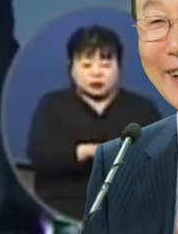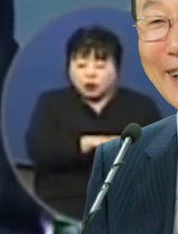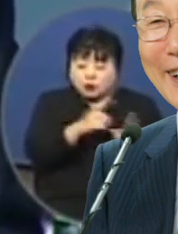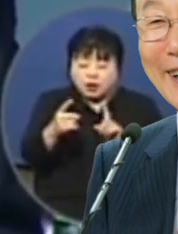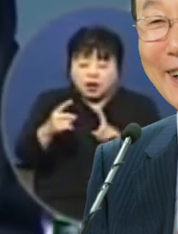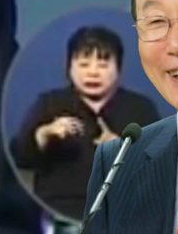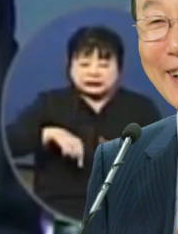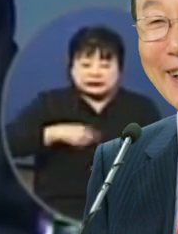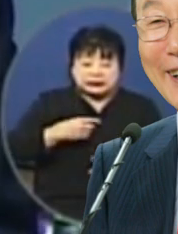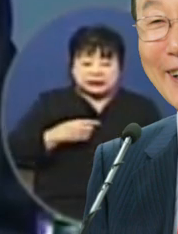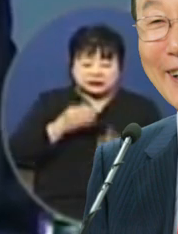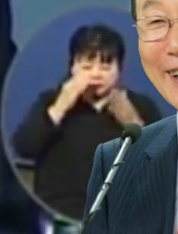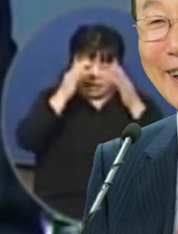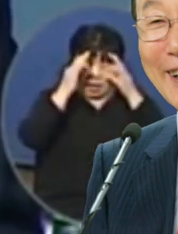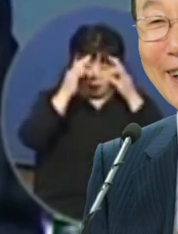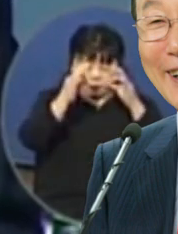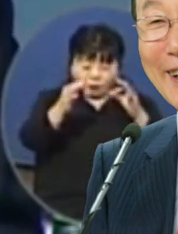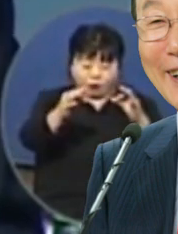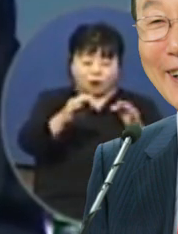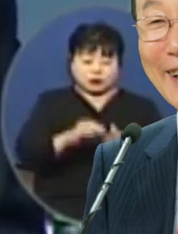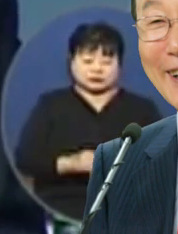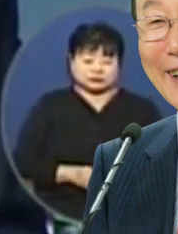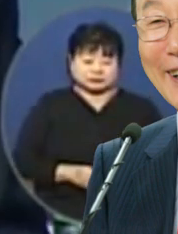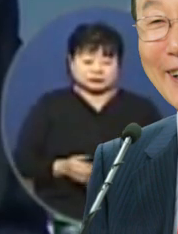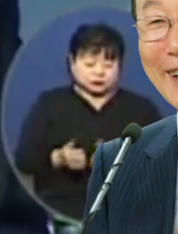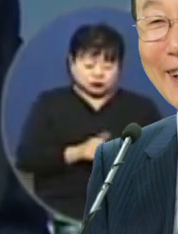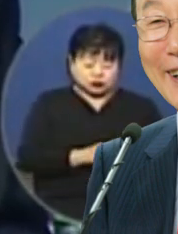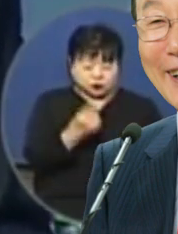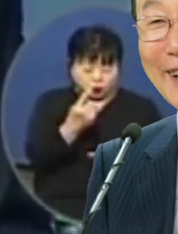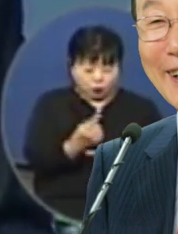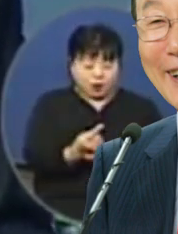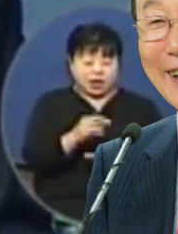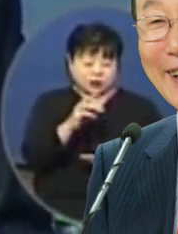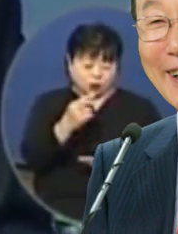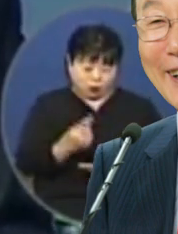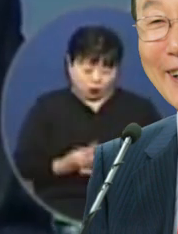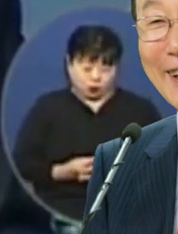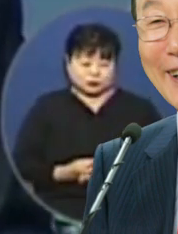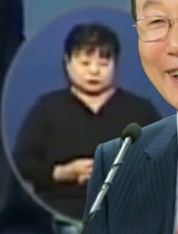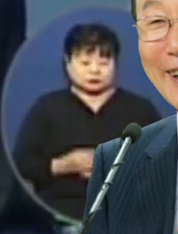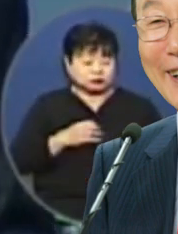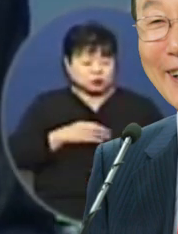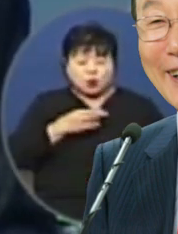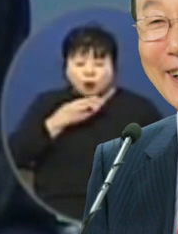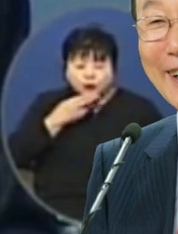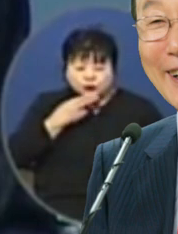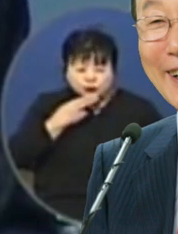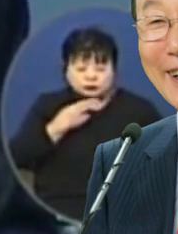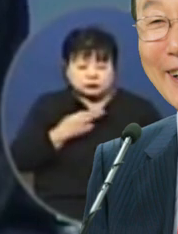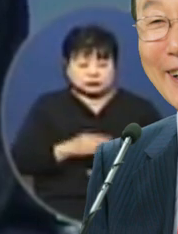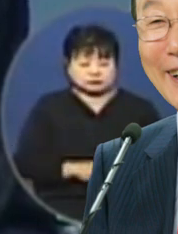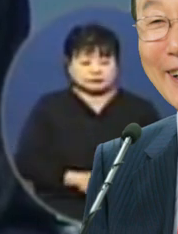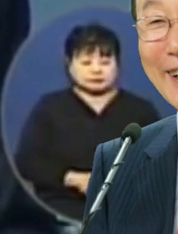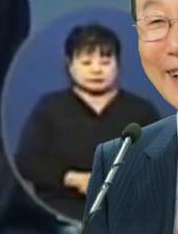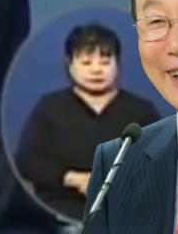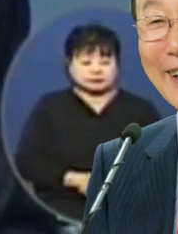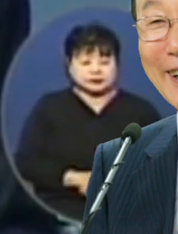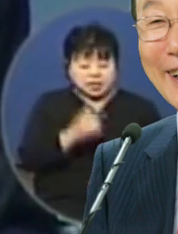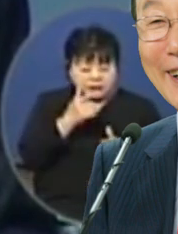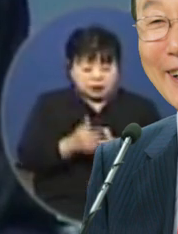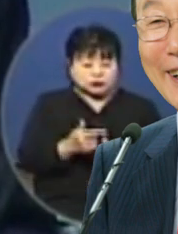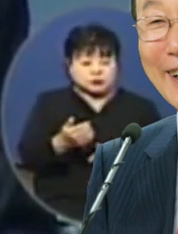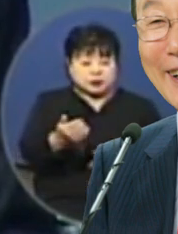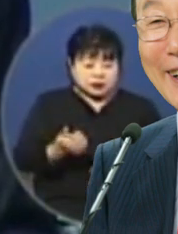자신을 바라보고 있어야 되는 것입니다. 그러면 죽음이 다가와도 두려워할 것은 없을 것은